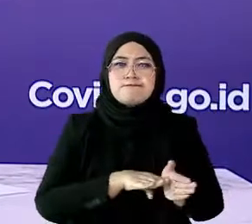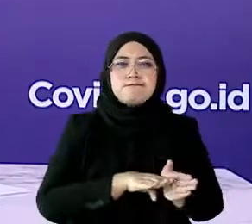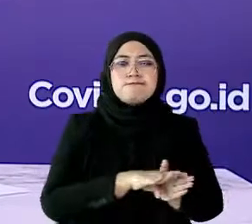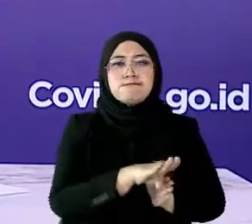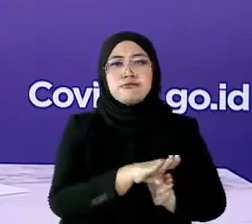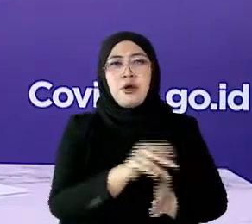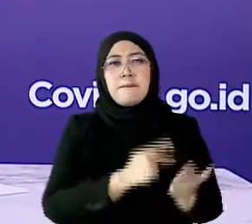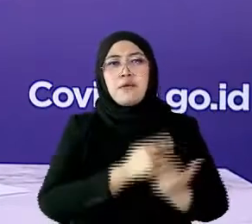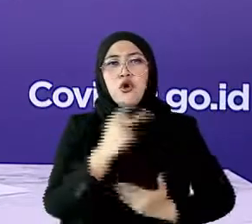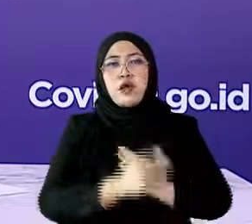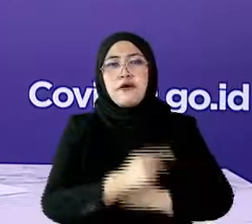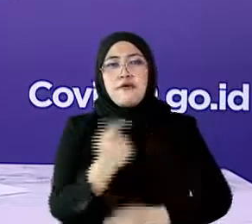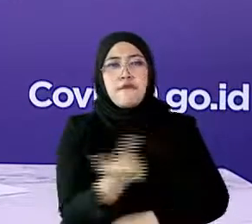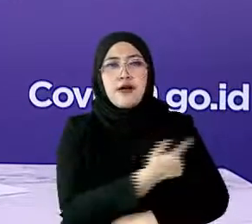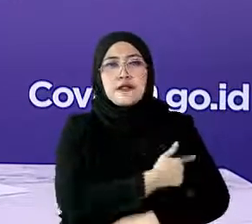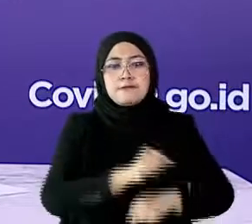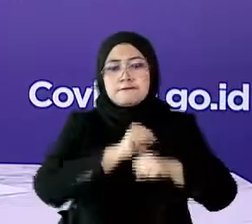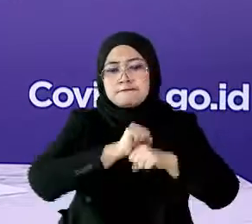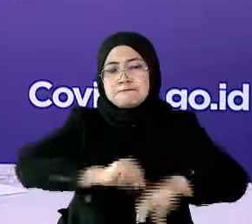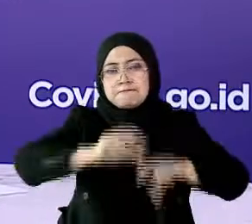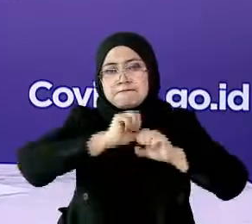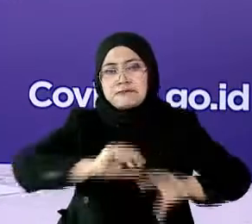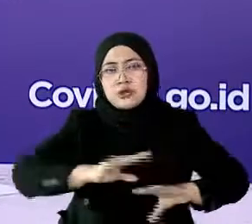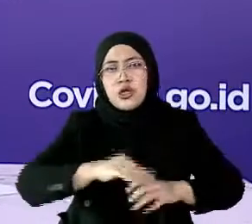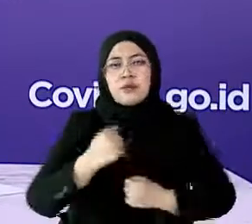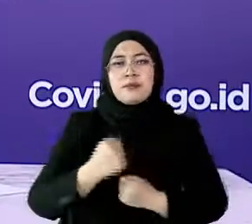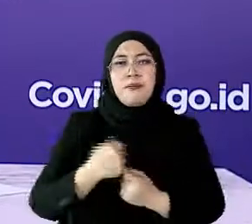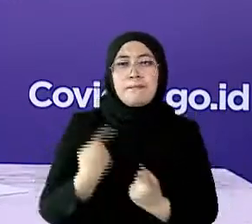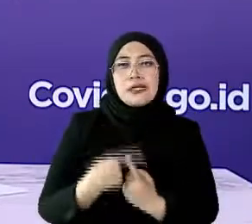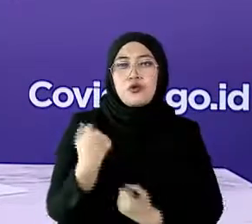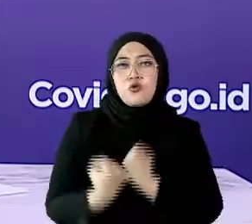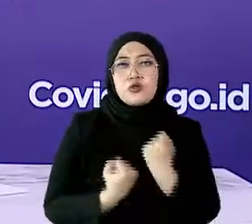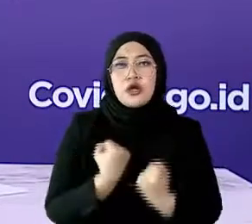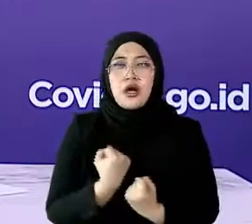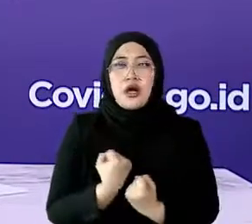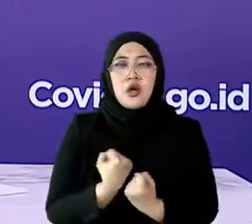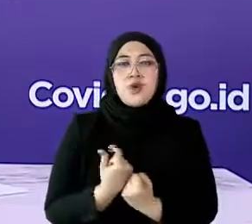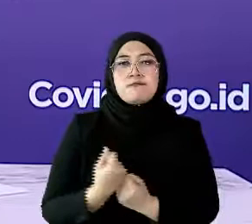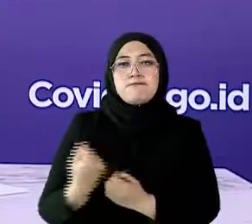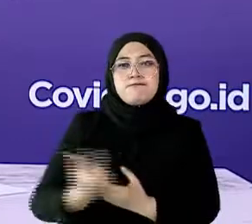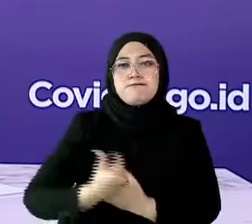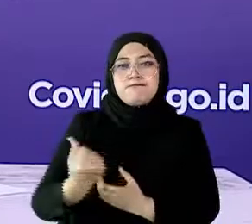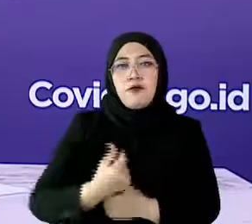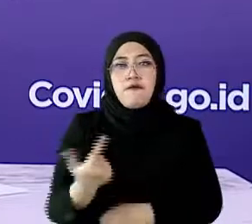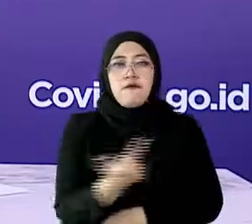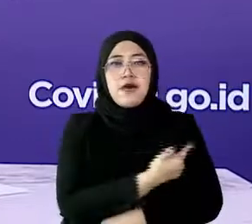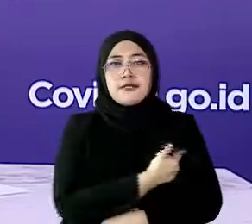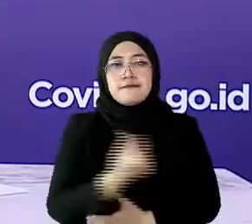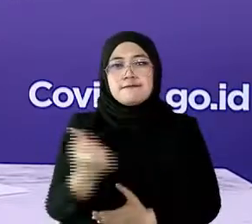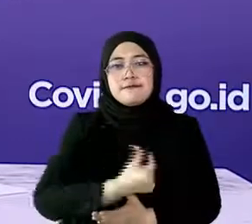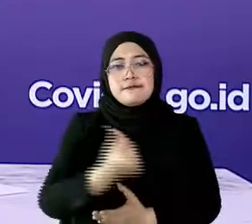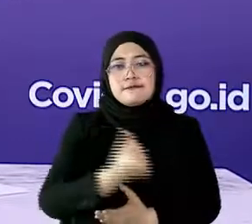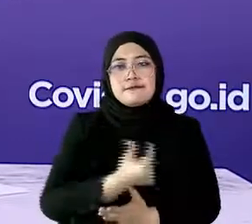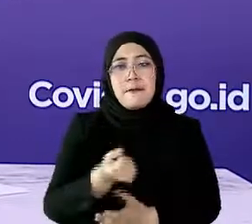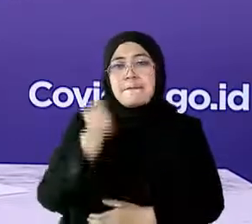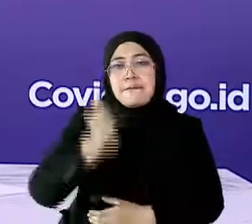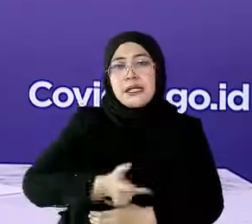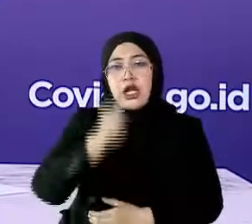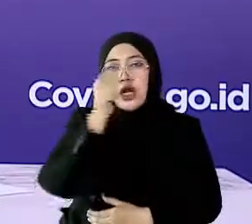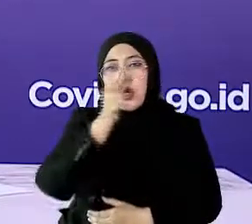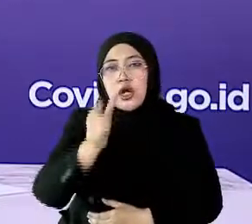program vaksinasi sambil terus berusaha untuk memenuhi ketersediaan vaksin baik yang bersumber dari luar negeri